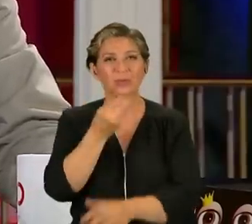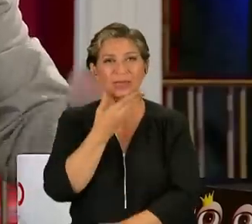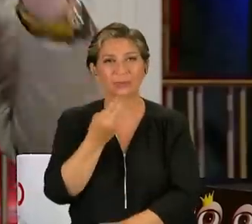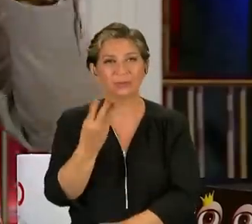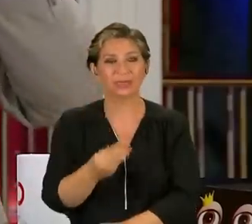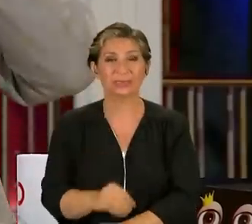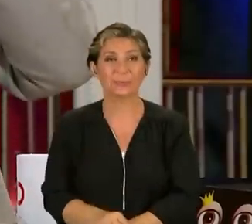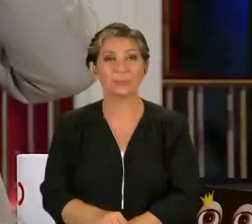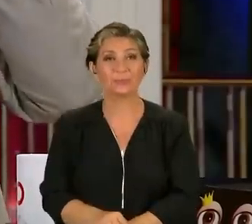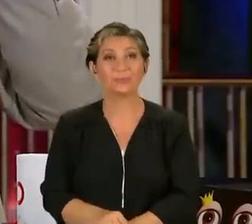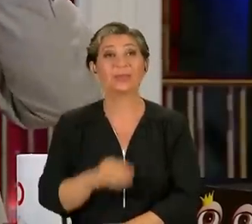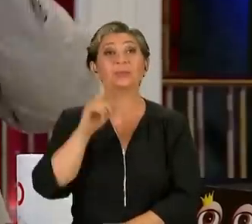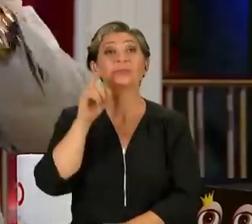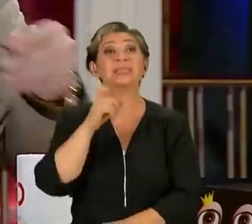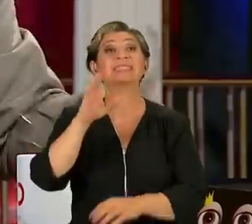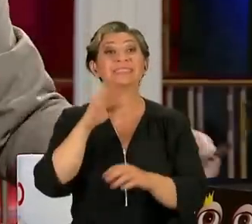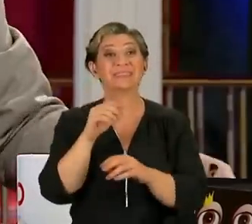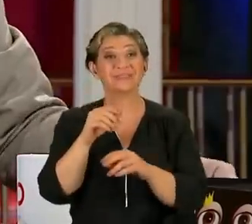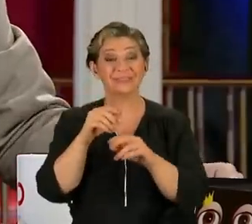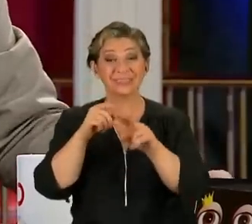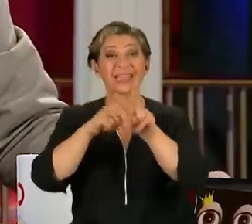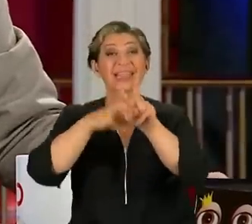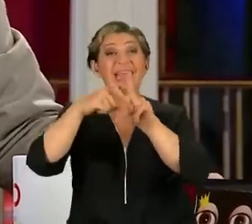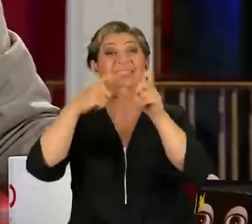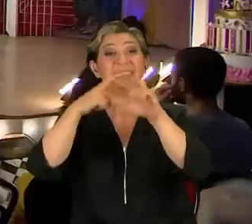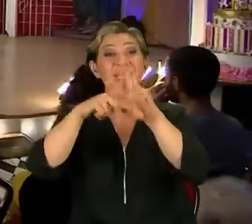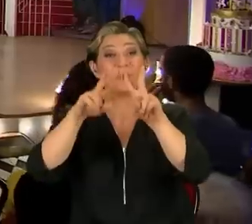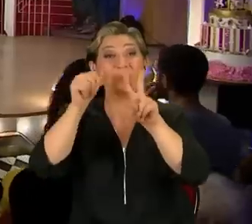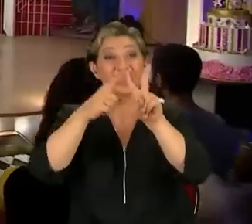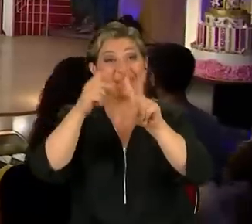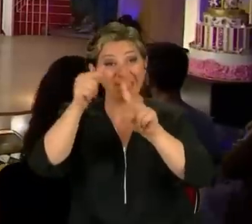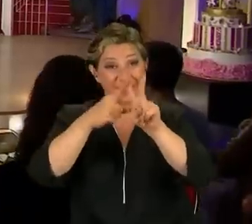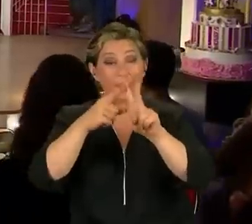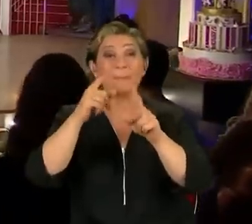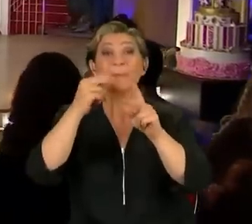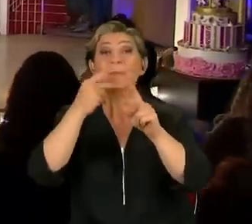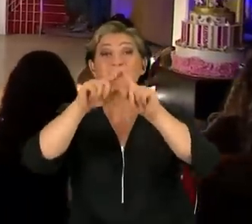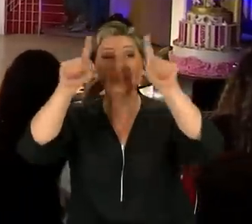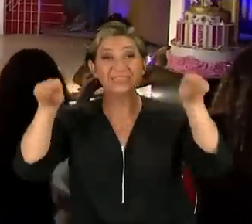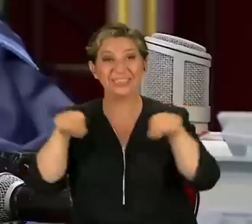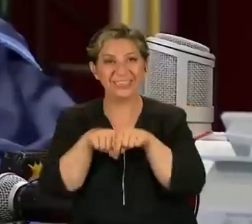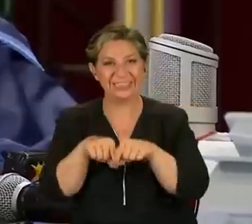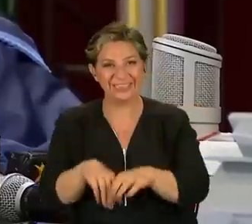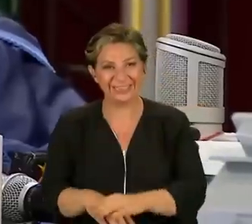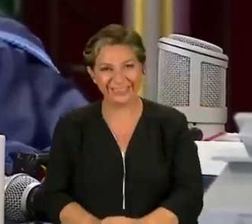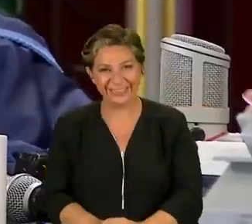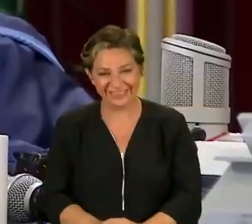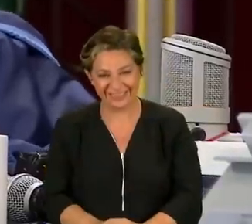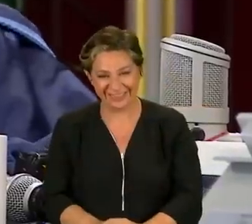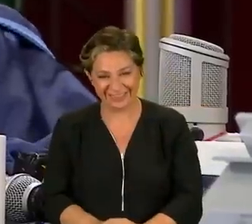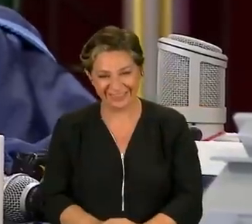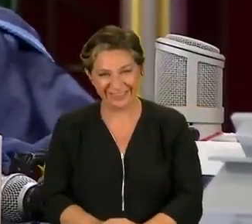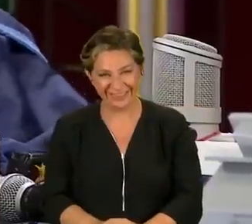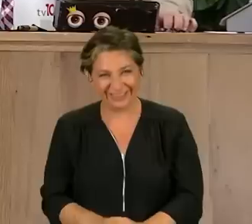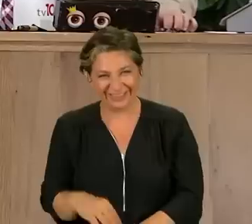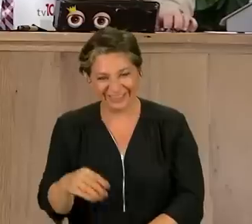ayıp olacak. Çok ayıp olacak. Bunu bulamazsak... Yasemin'in penceresi. Bak. O buluyor. Ama... Kızın soyadı